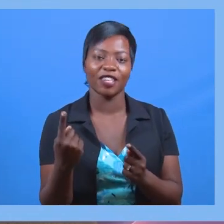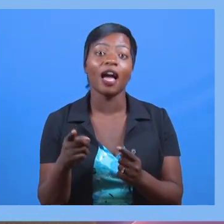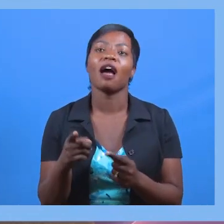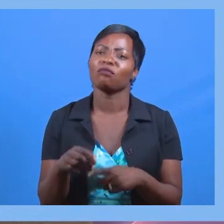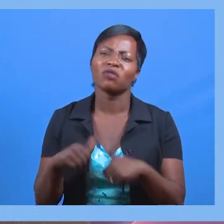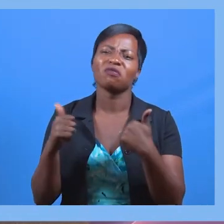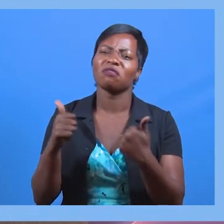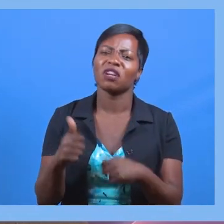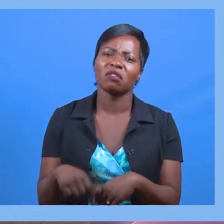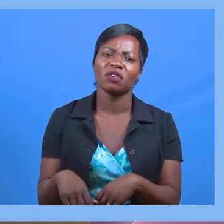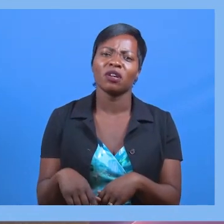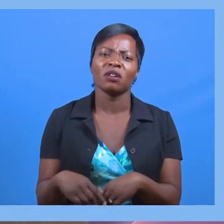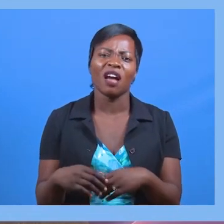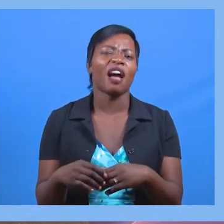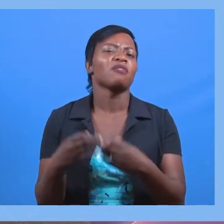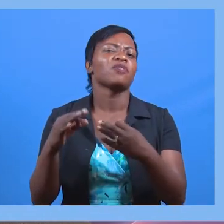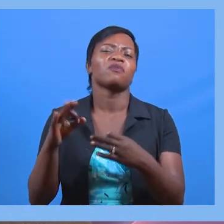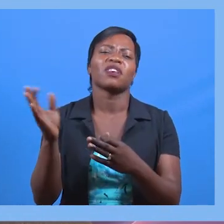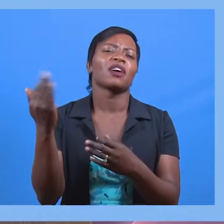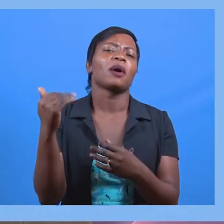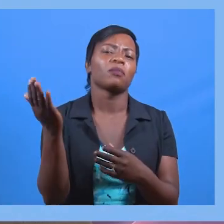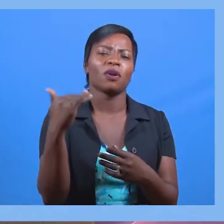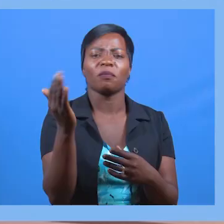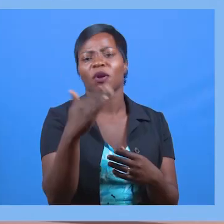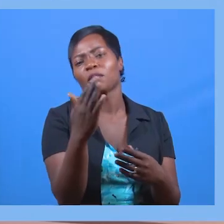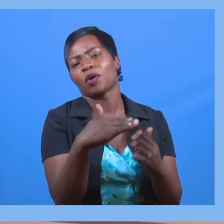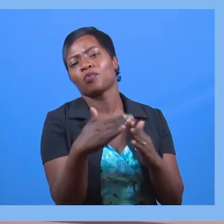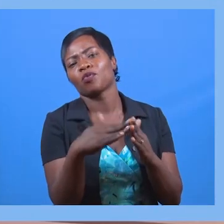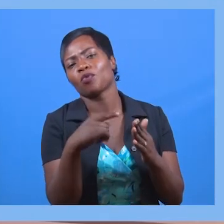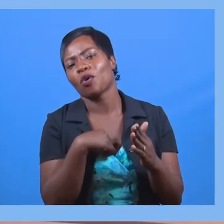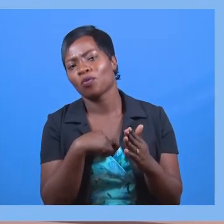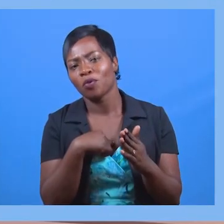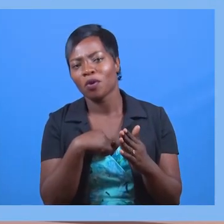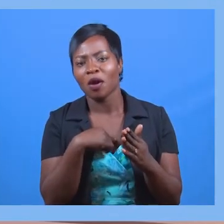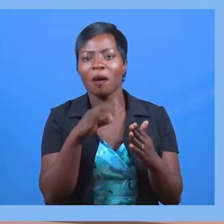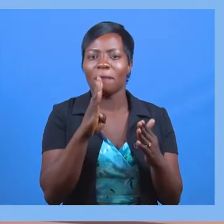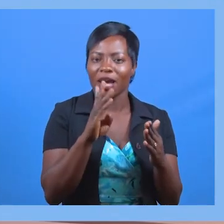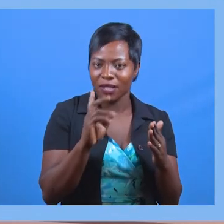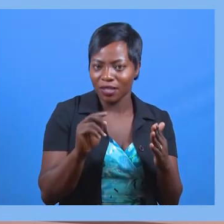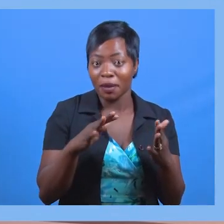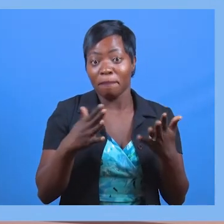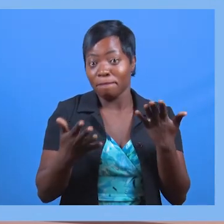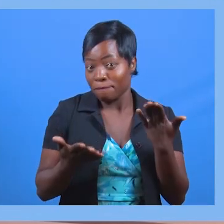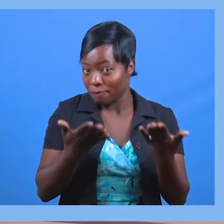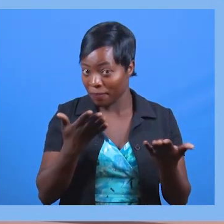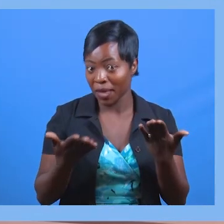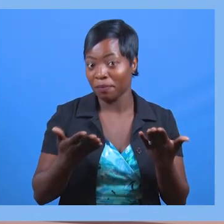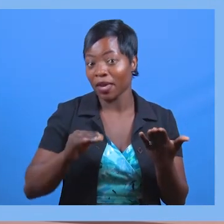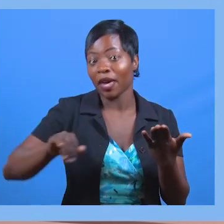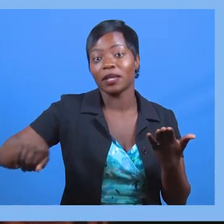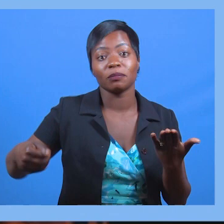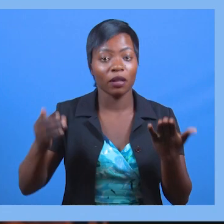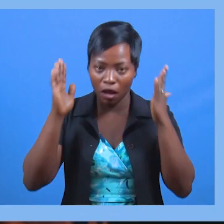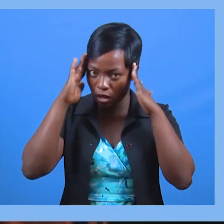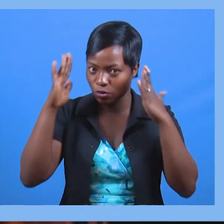uyai, sunungukai, farikanyai chaizvo, uyai. Asiwo mumwe wake asina kunge amuita sei, asina kunge